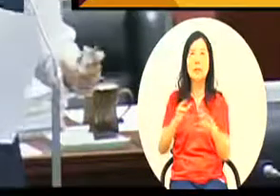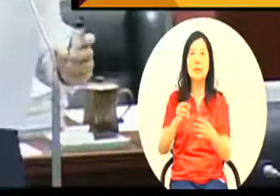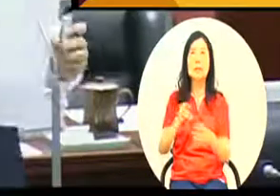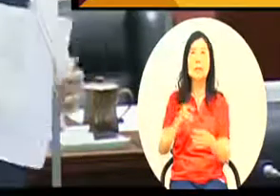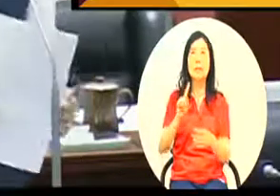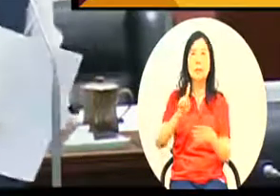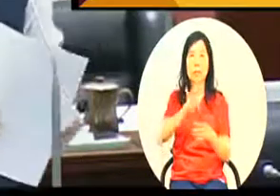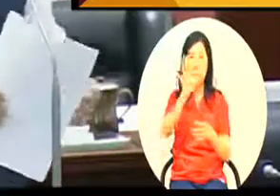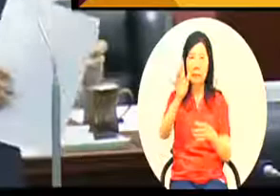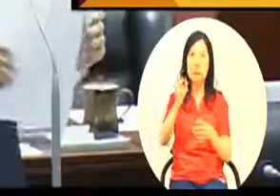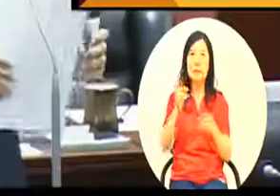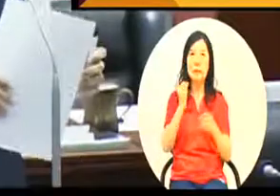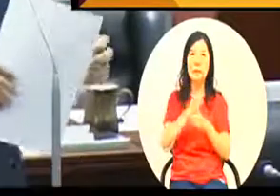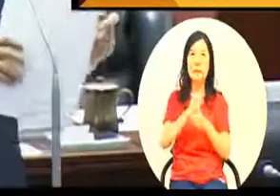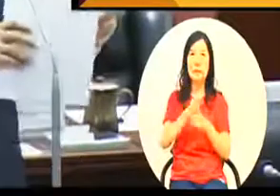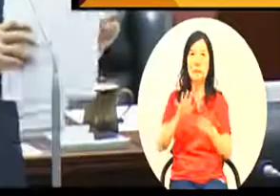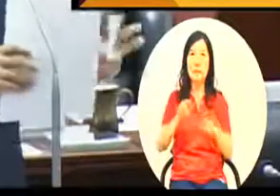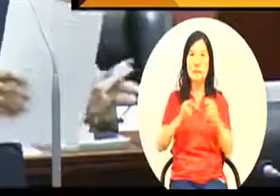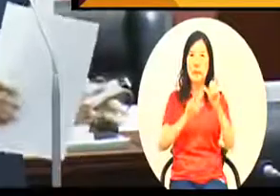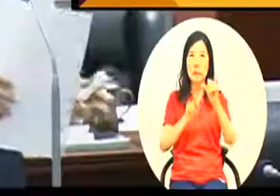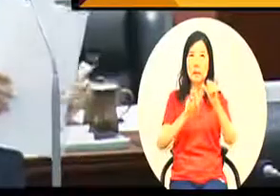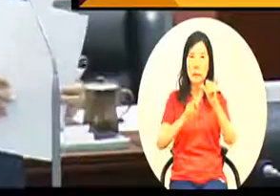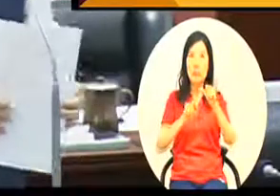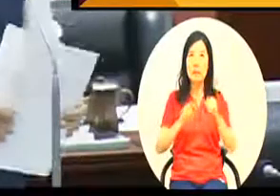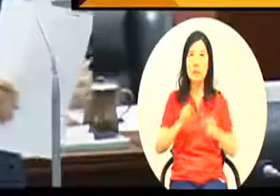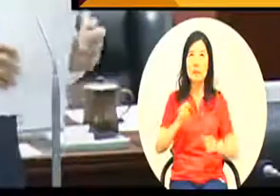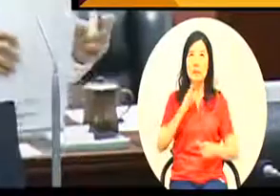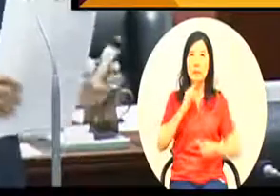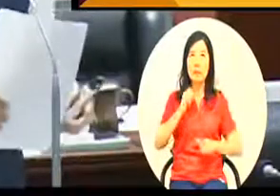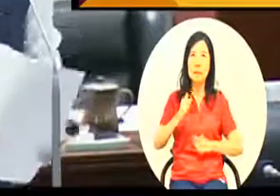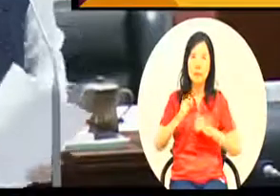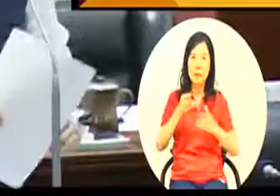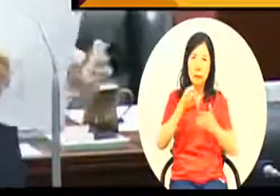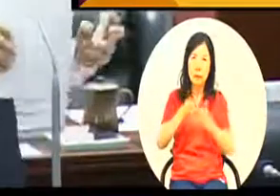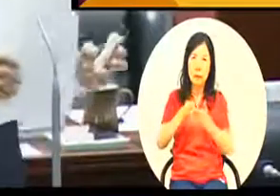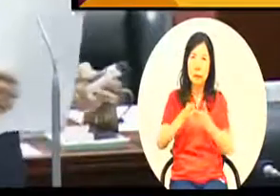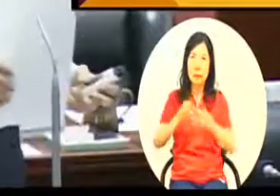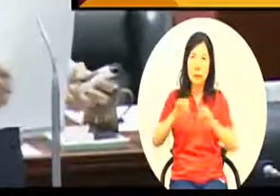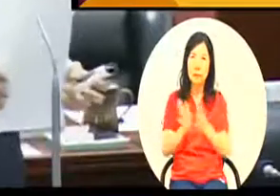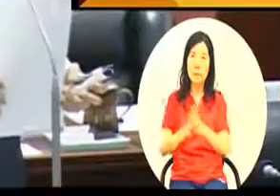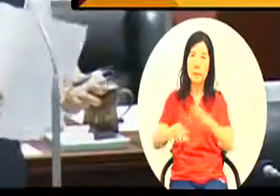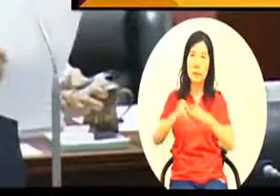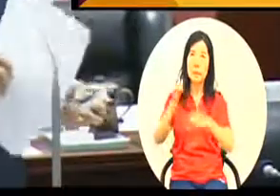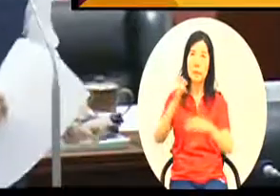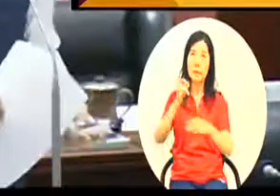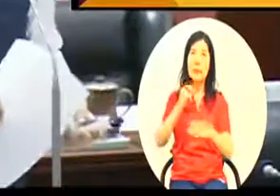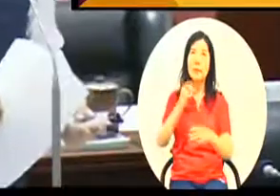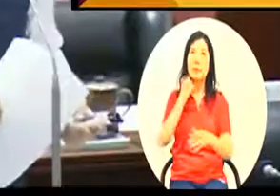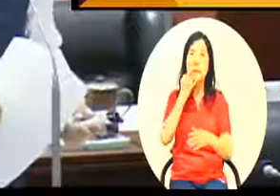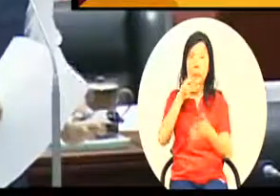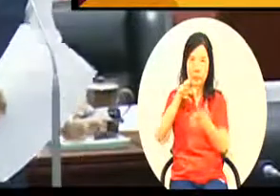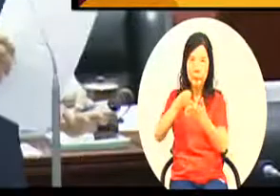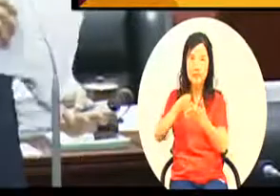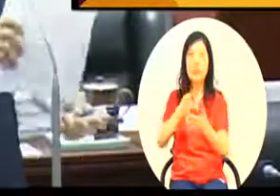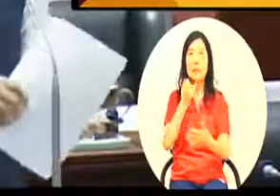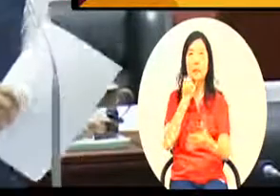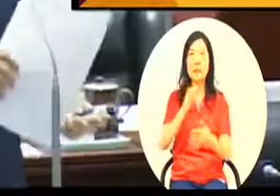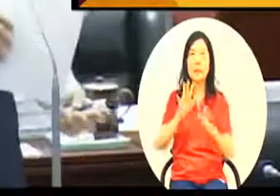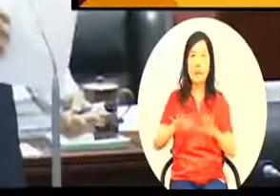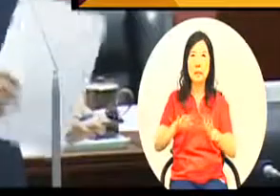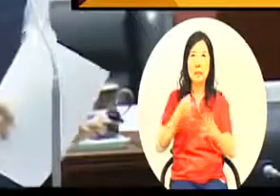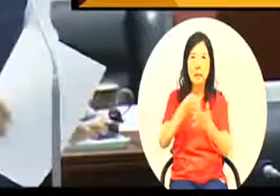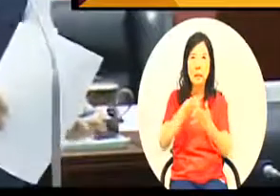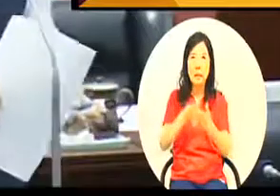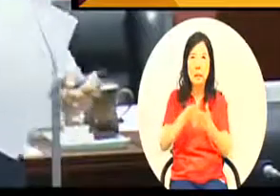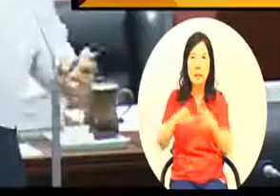我今天5月10号假设是玉成幼稚园进来报名，马上抽签马上报到。我今天来报名